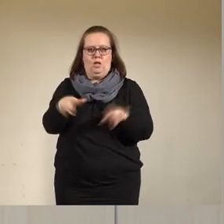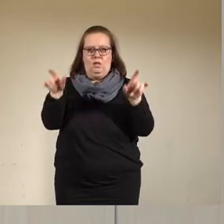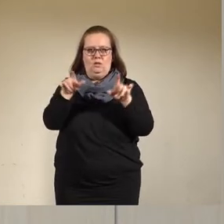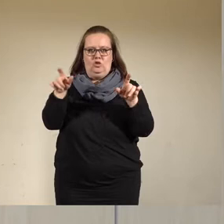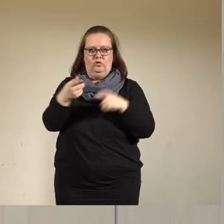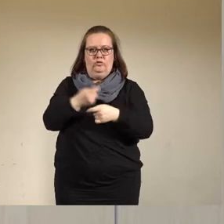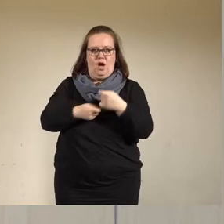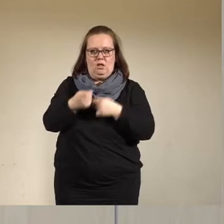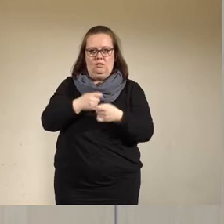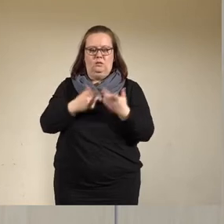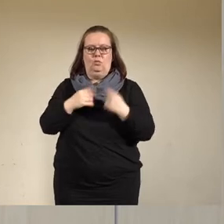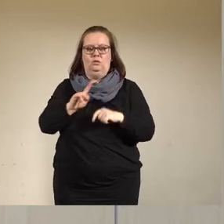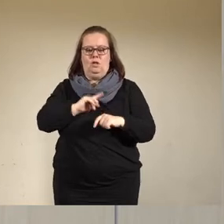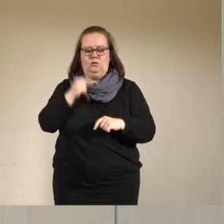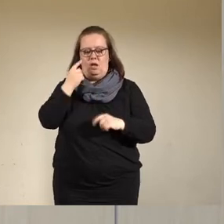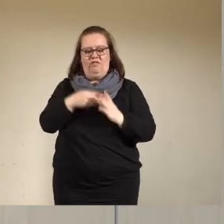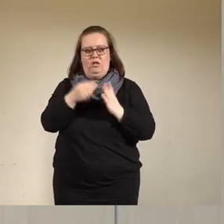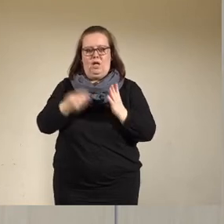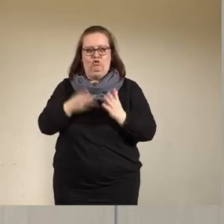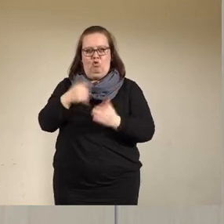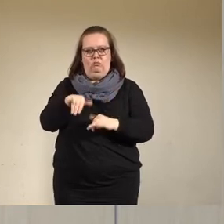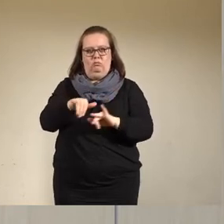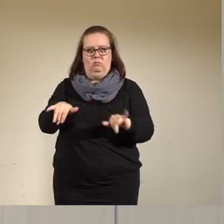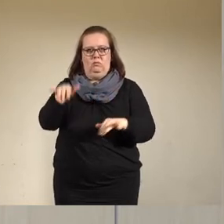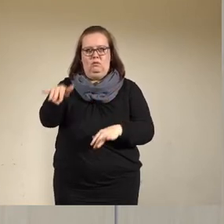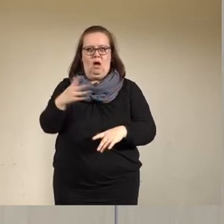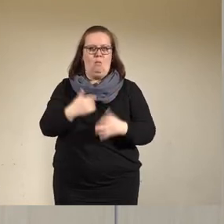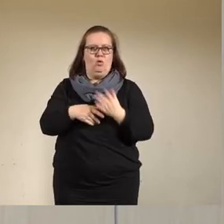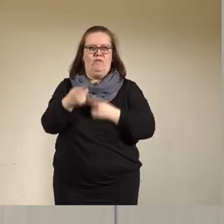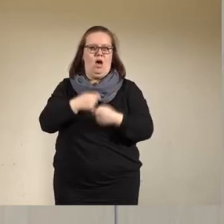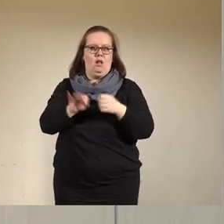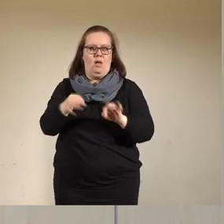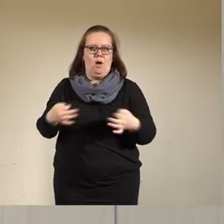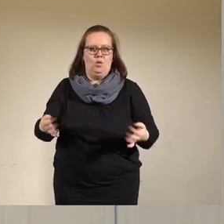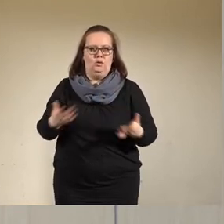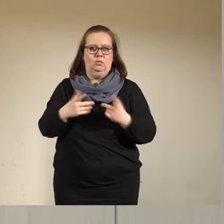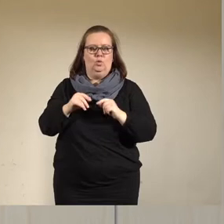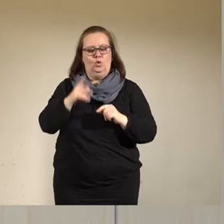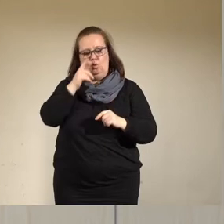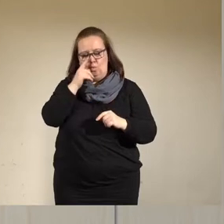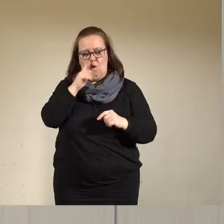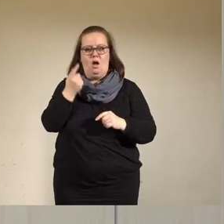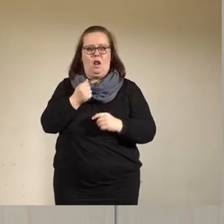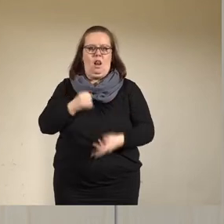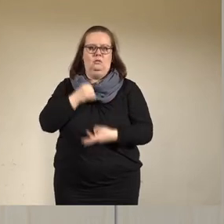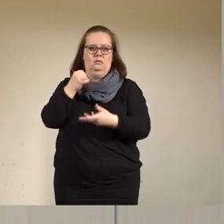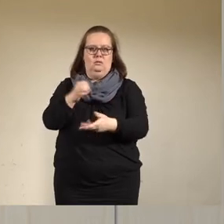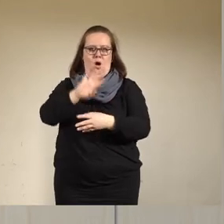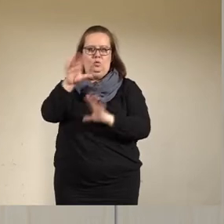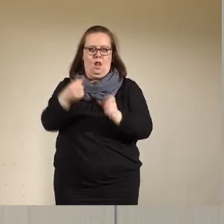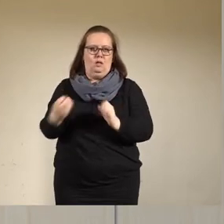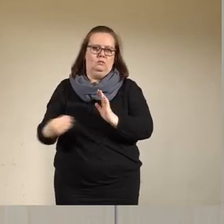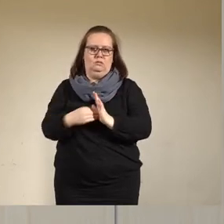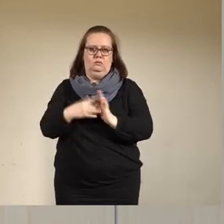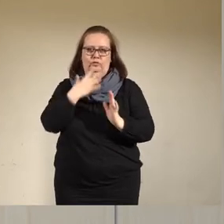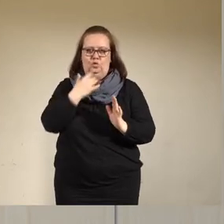zu verhandeln. Wir sehen, die Verträge liegen eigentlich schon auf dem Tisch. Es muss nichts mehr verhandelt werden. Es muss einfach das Geld in den Haushalt eingestellt